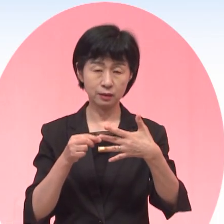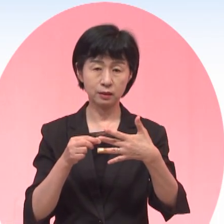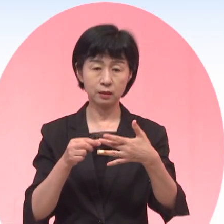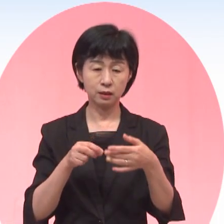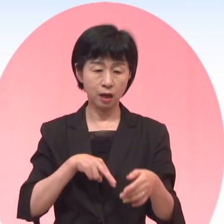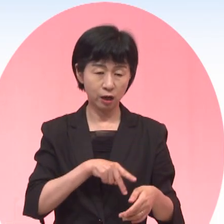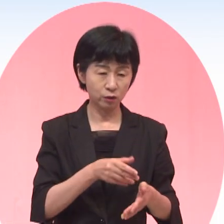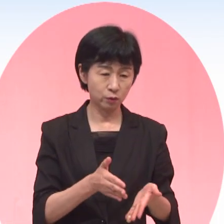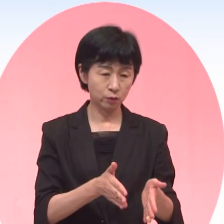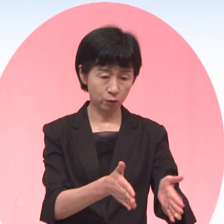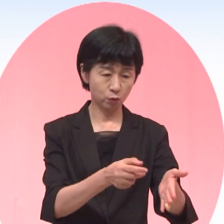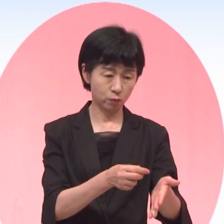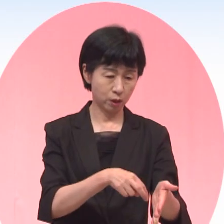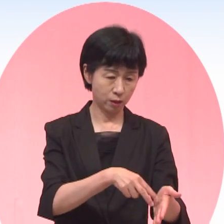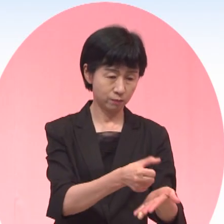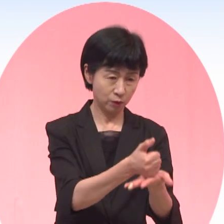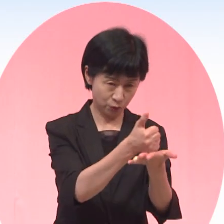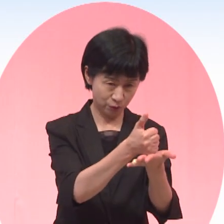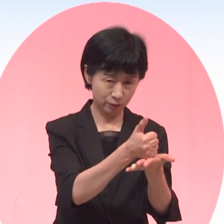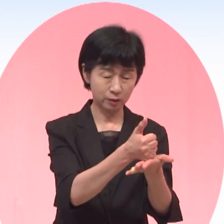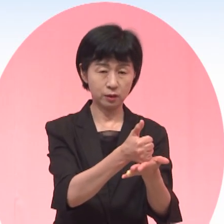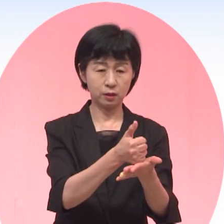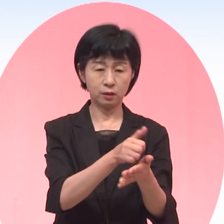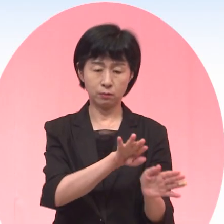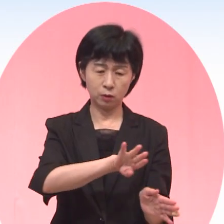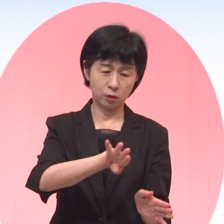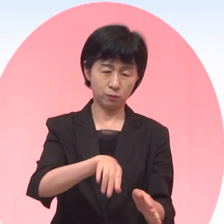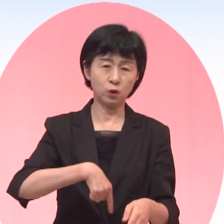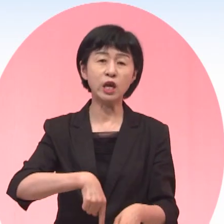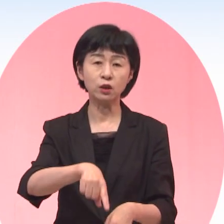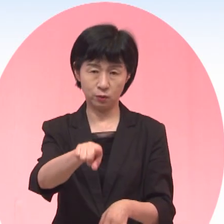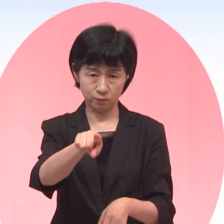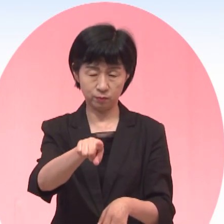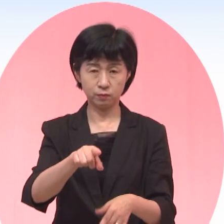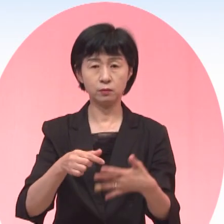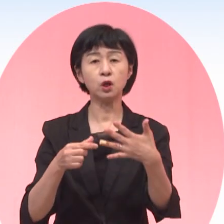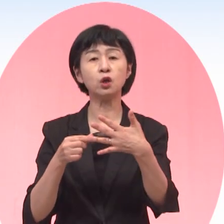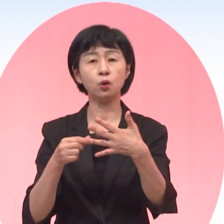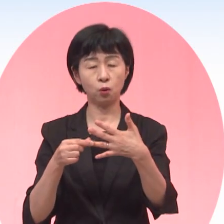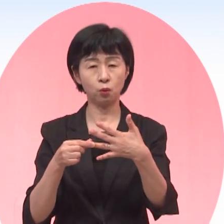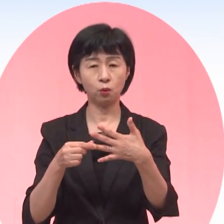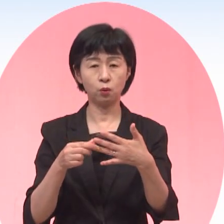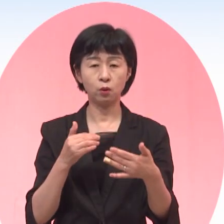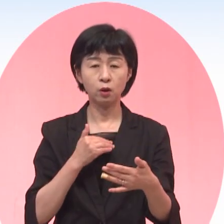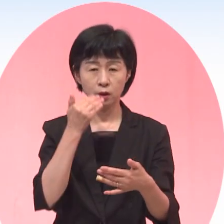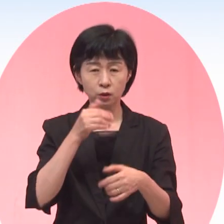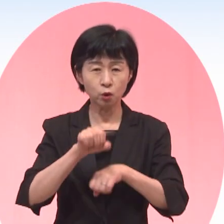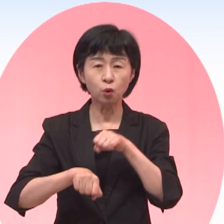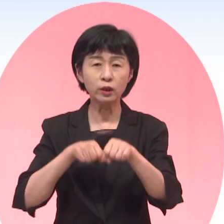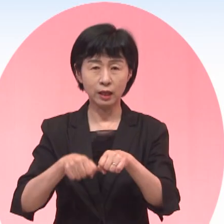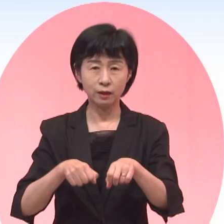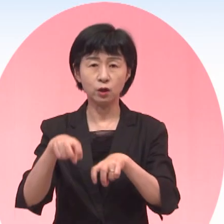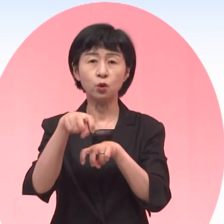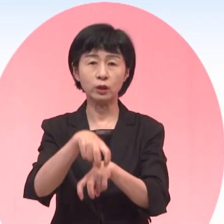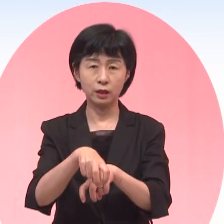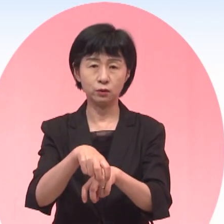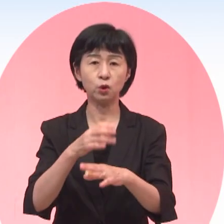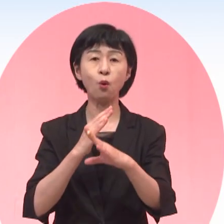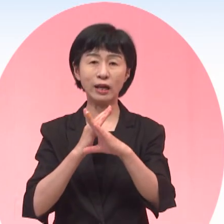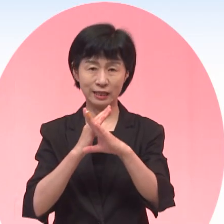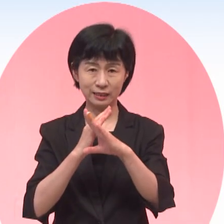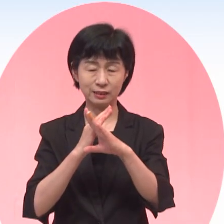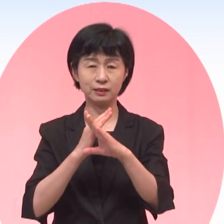歩道は後車優先で車道寄りを徐行。 4. 飲酒運転や2人乗りの禁